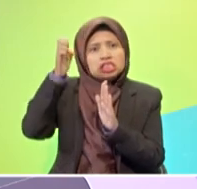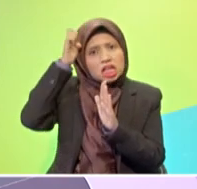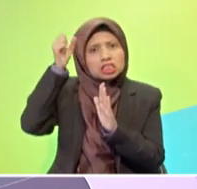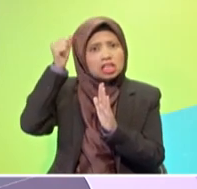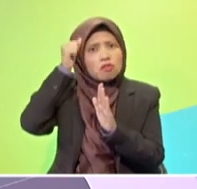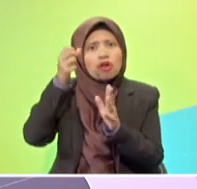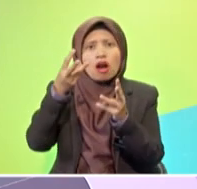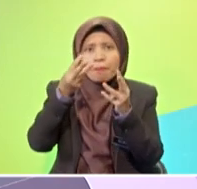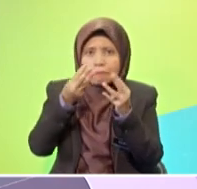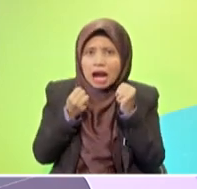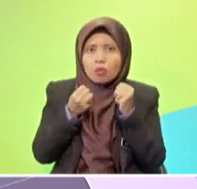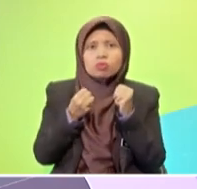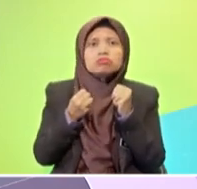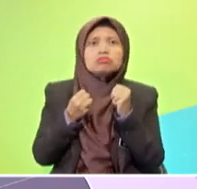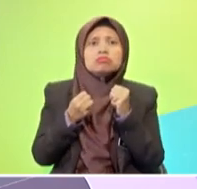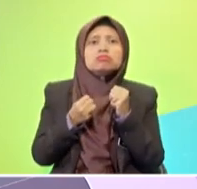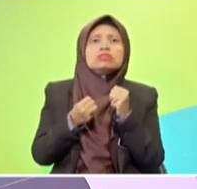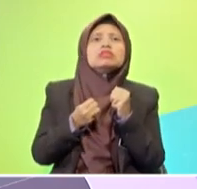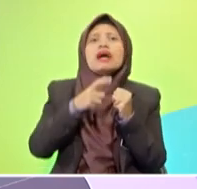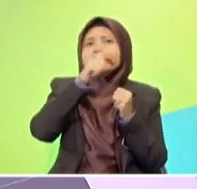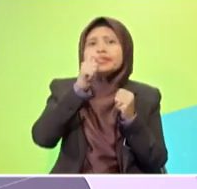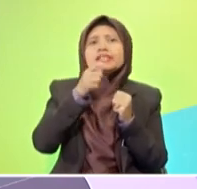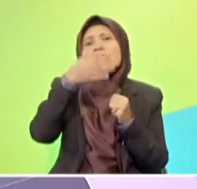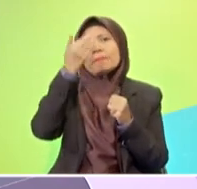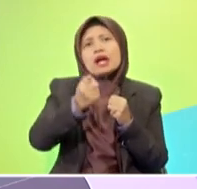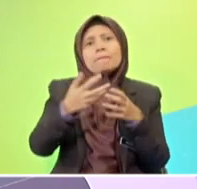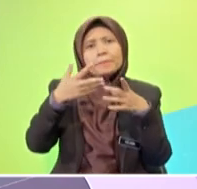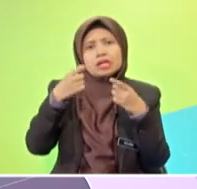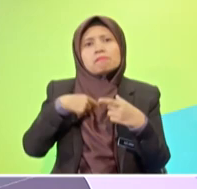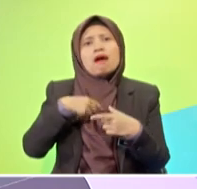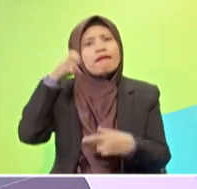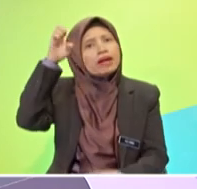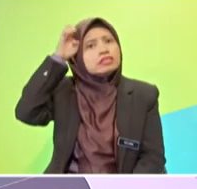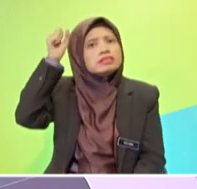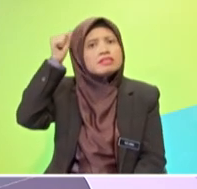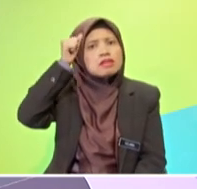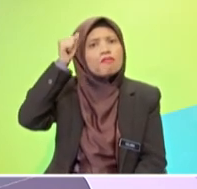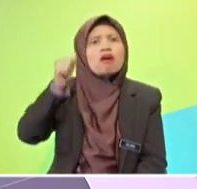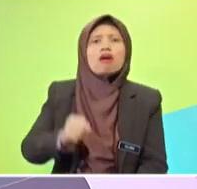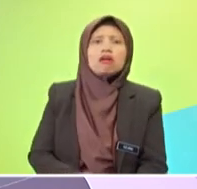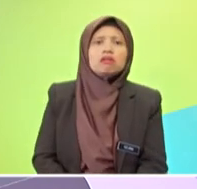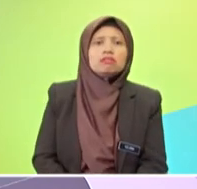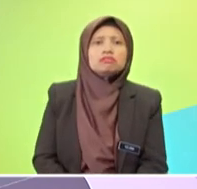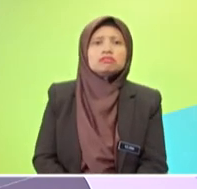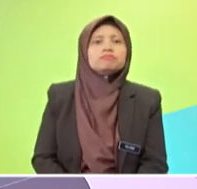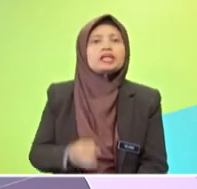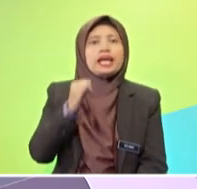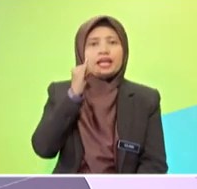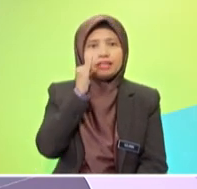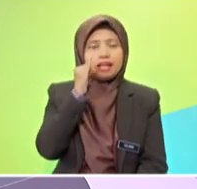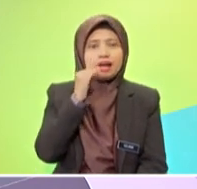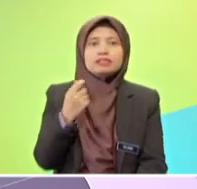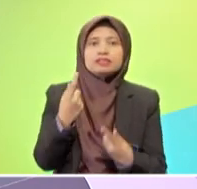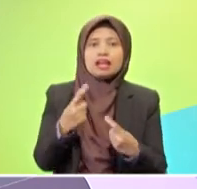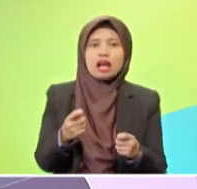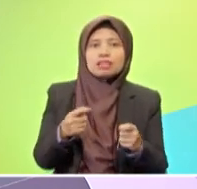ini ilak penilaian kepada konflik antara mereka berdua jadi eee Farisa Intan tadi ya Intan